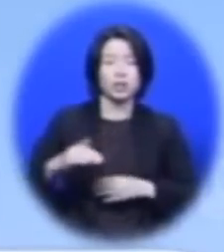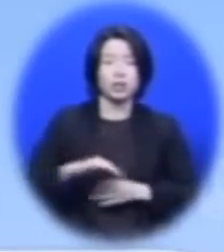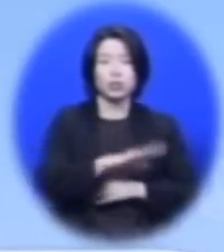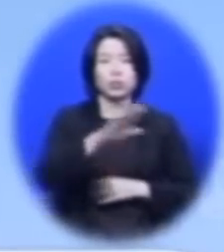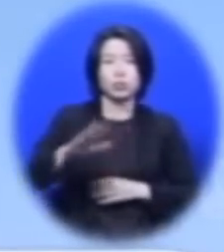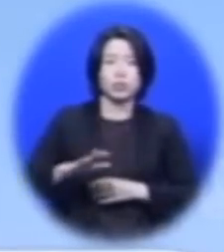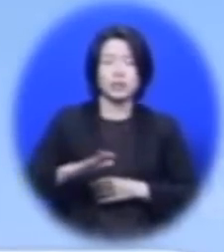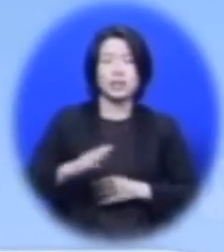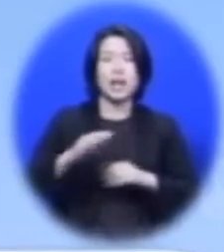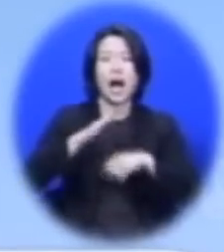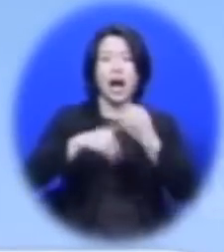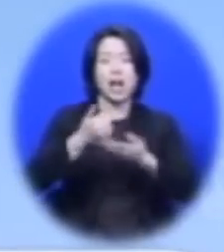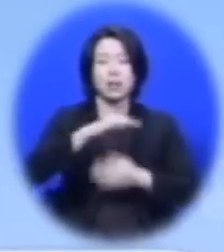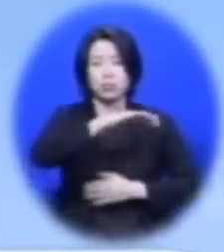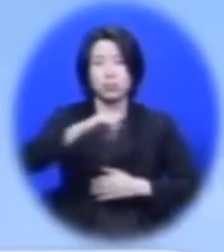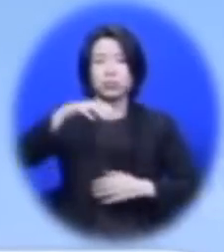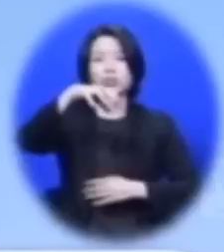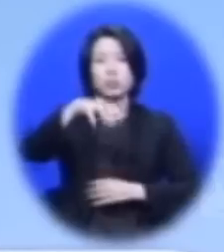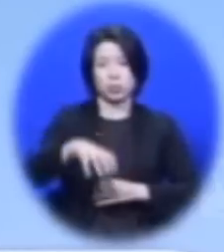사명지입니다.